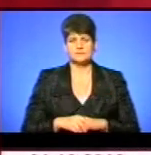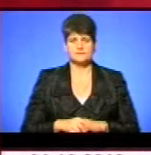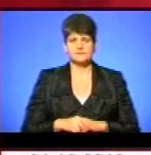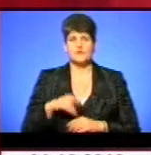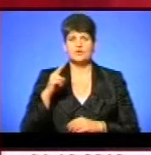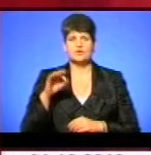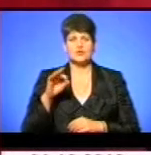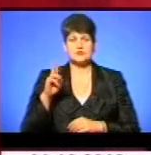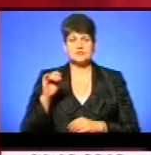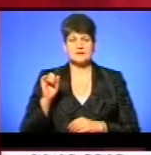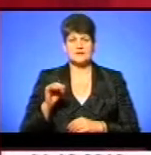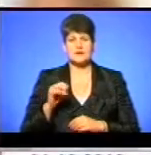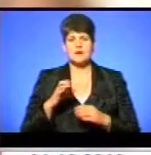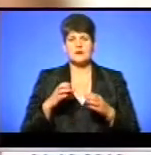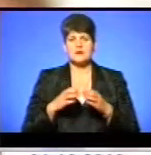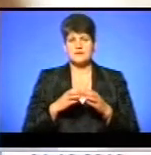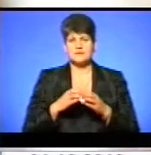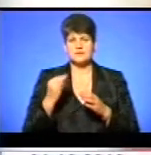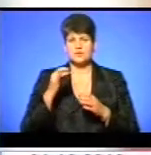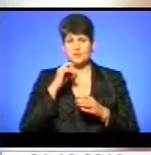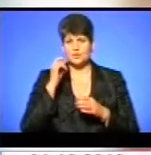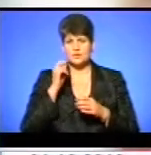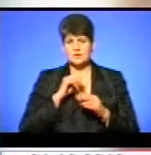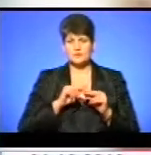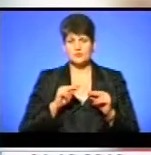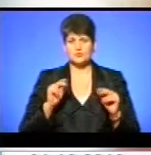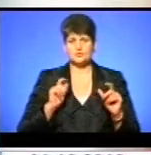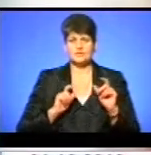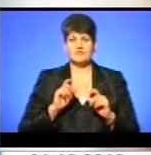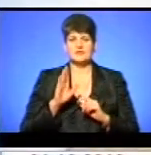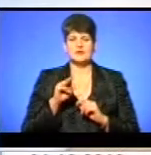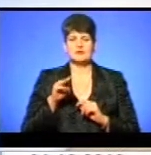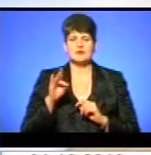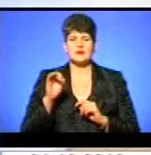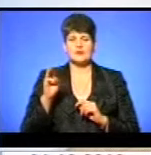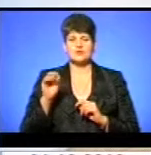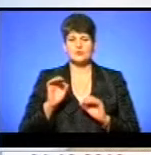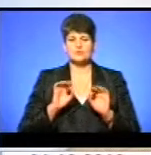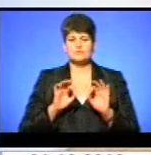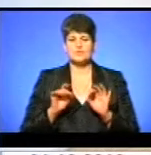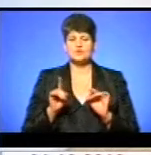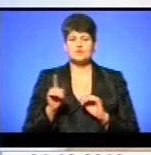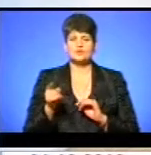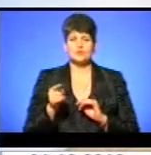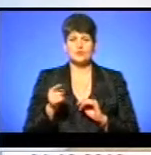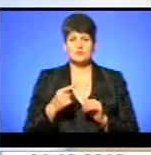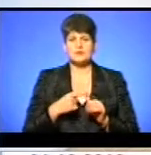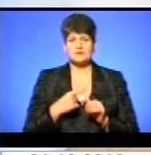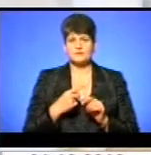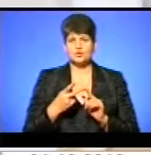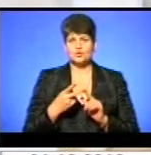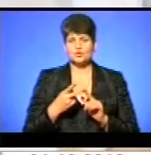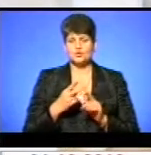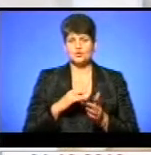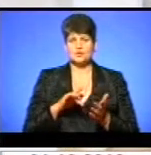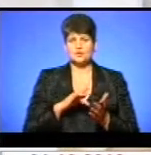Доцент кафедри історії України Тернопільського педагогічного університету Валентин Терещенко розповідає, що Тернопіль називають другою